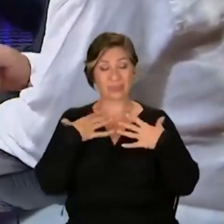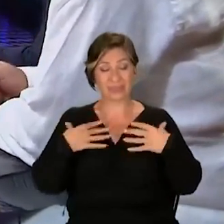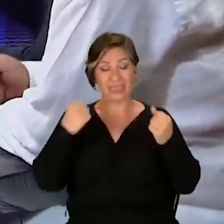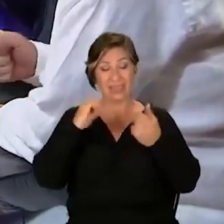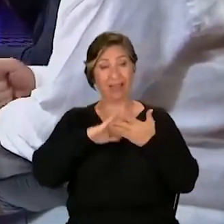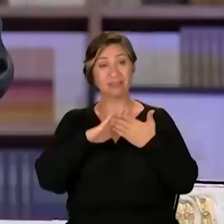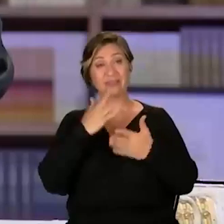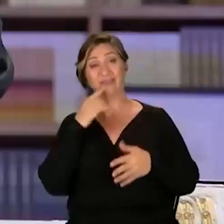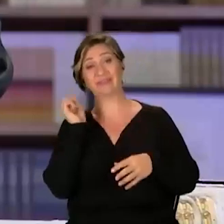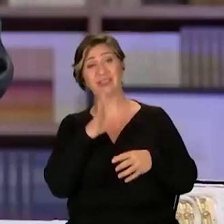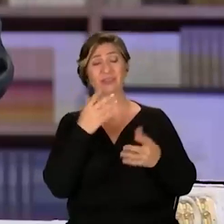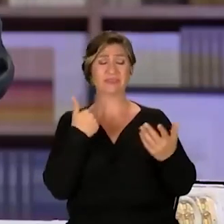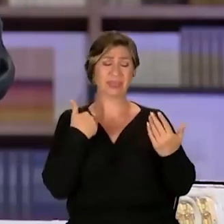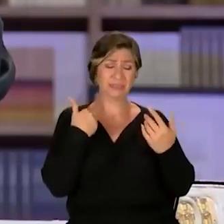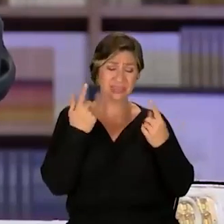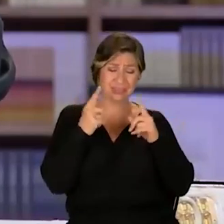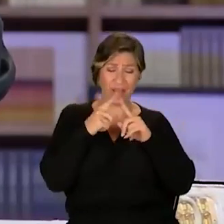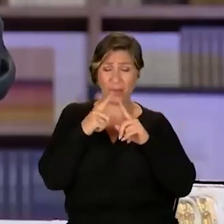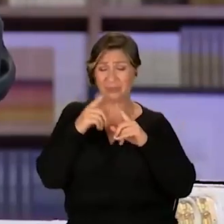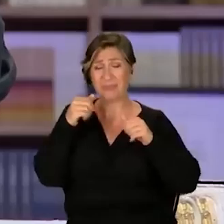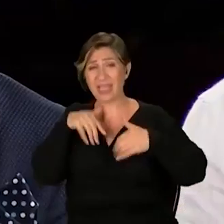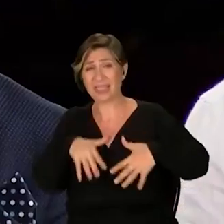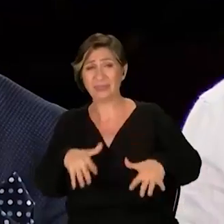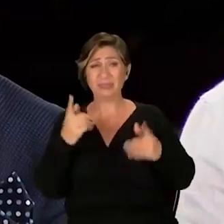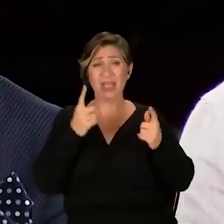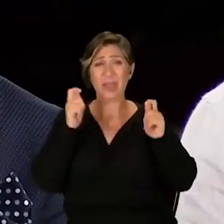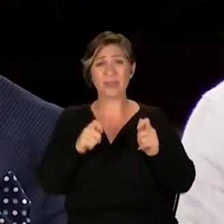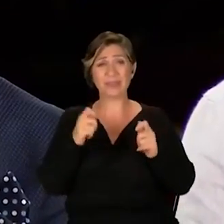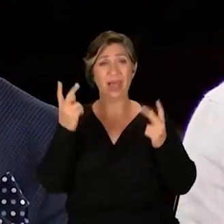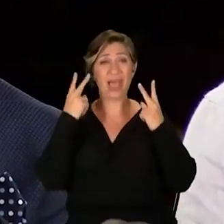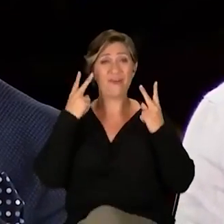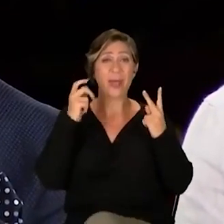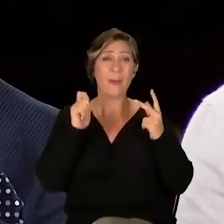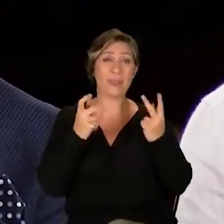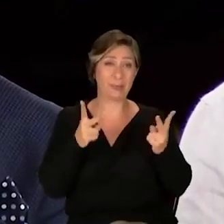manyağı arkadaşlar. Şekerim benim bir telomeraz mekanizmamda bir şeyler yaptığımda falan diye. Bununla ilgili bir ürün diye. De